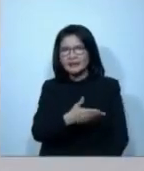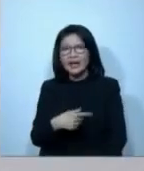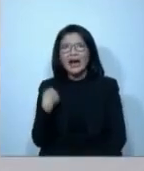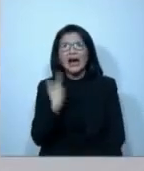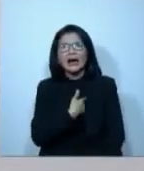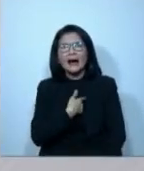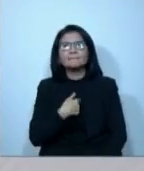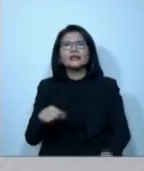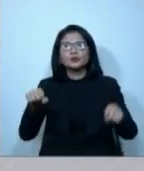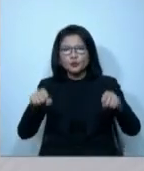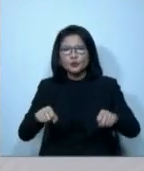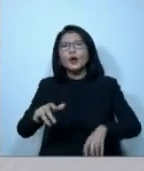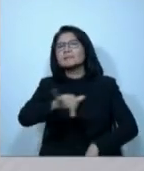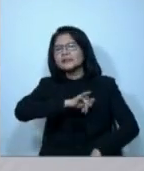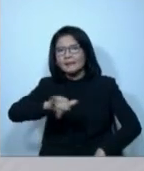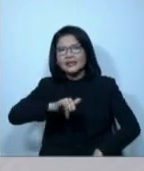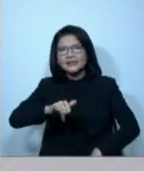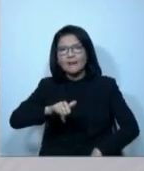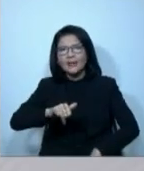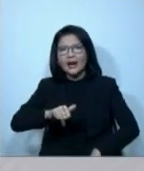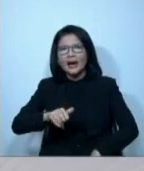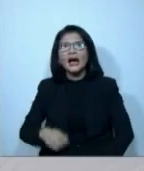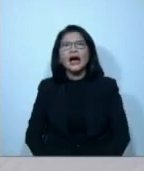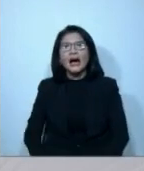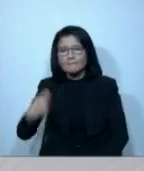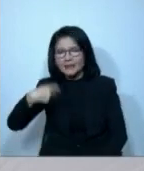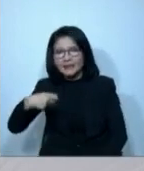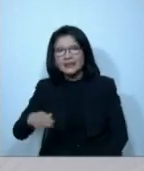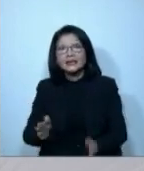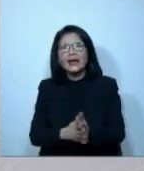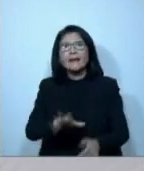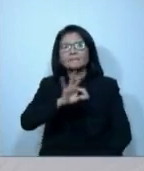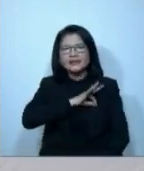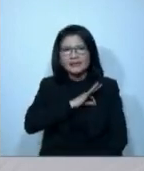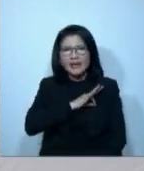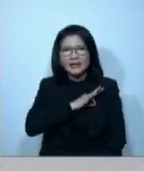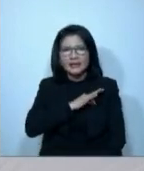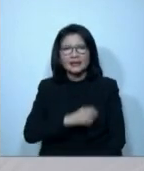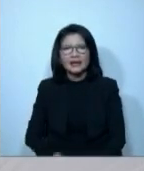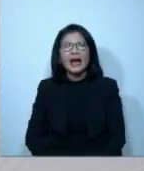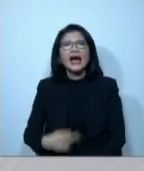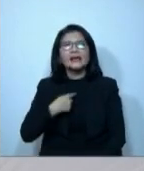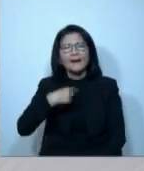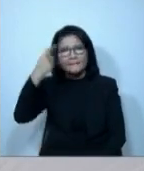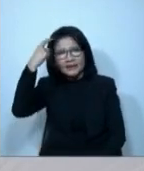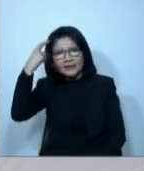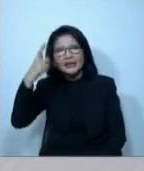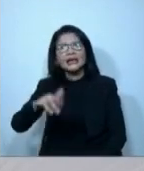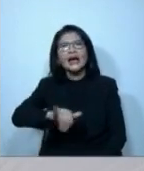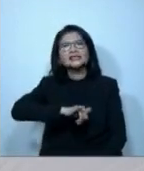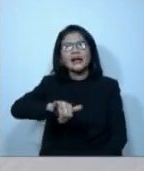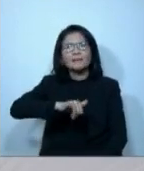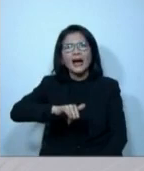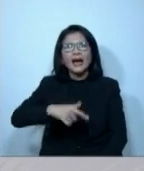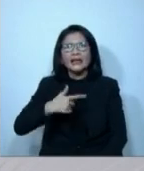kami duduk dengan para menteri, bahkan kami duduk dengan presiden. Kami punya pikiran yang sama dalam merancang ini karena